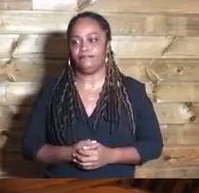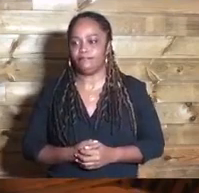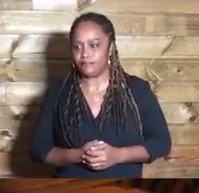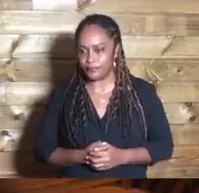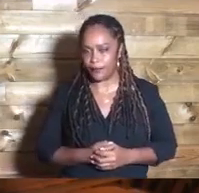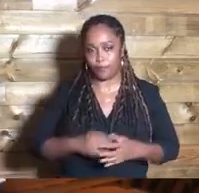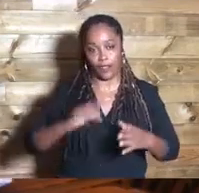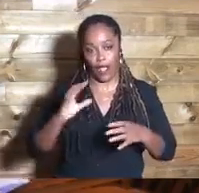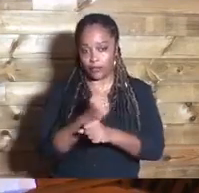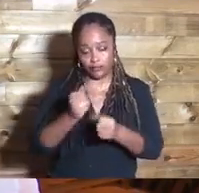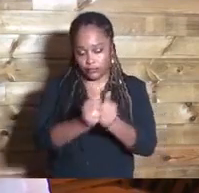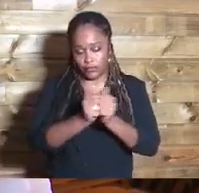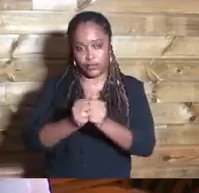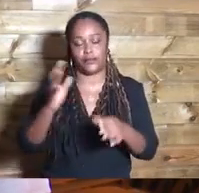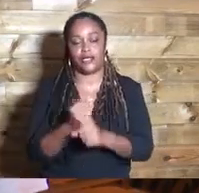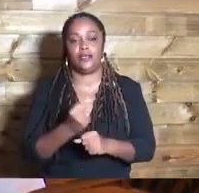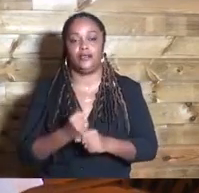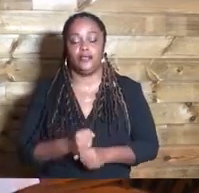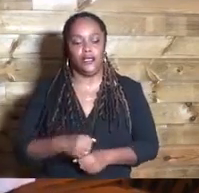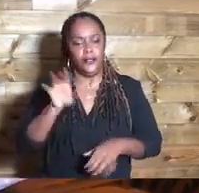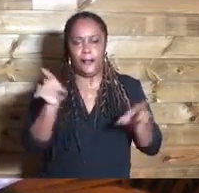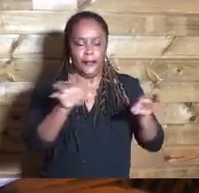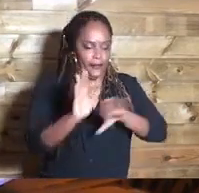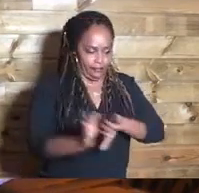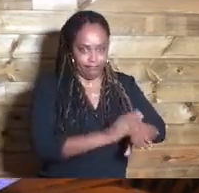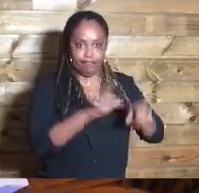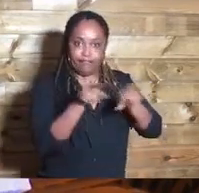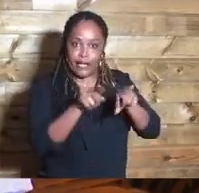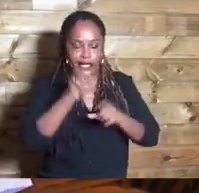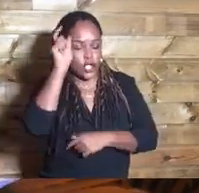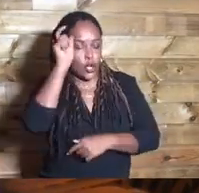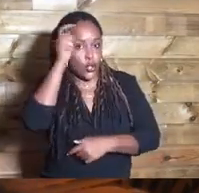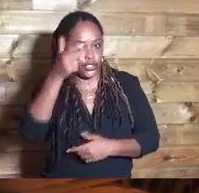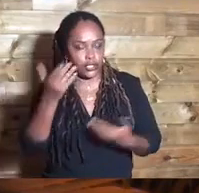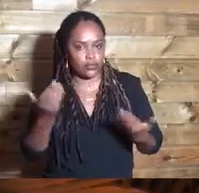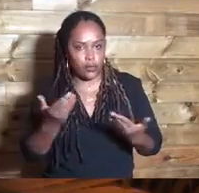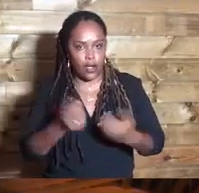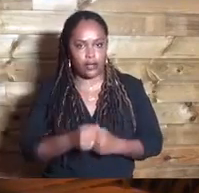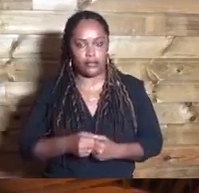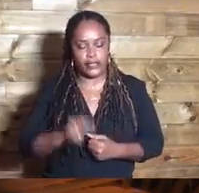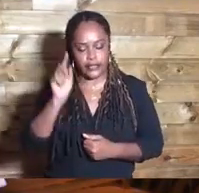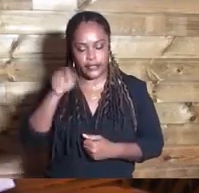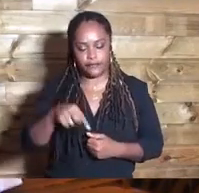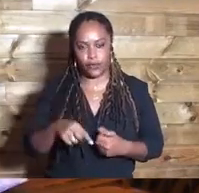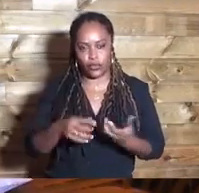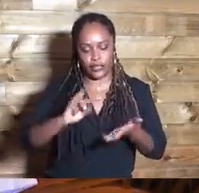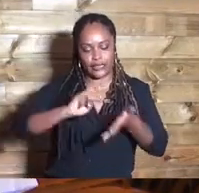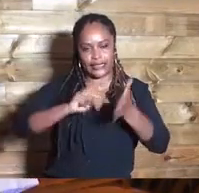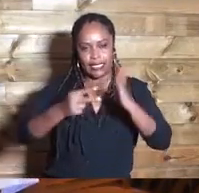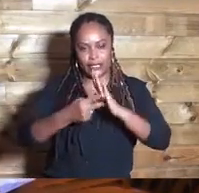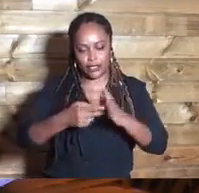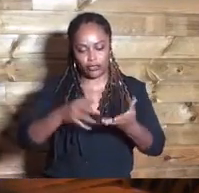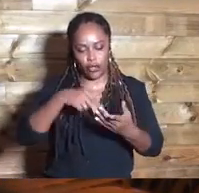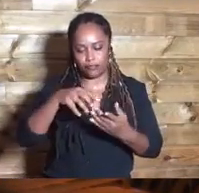C'est cette même logique qui nous pousse à proposer la multiplication de ruches d'ingénierie technique et